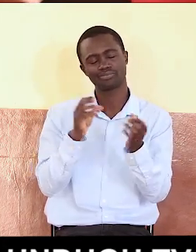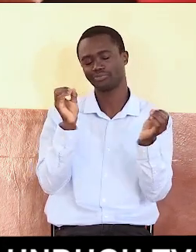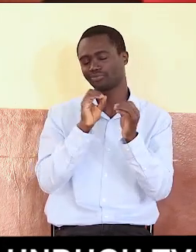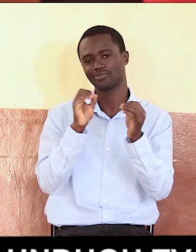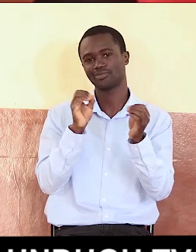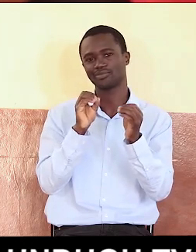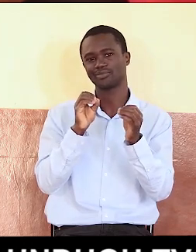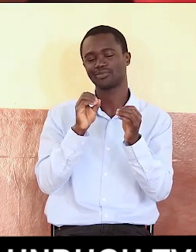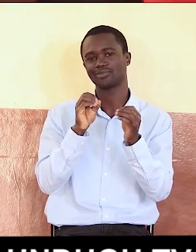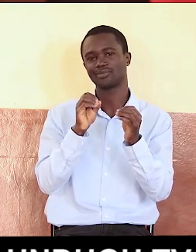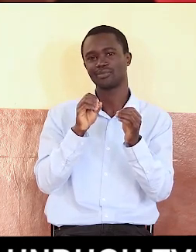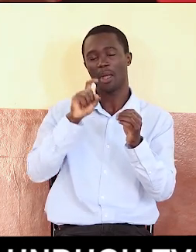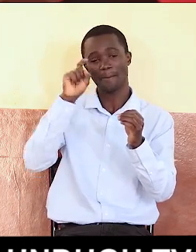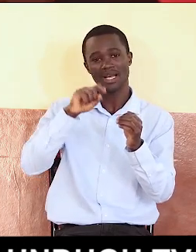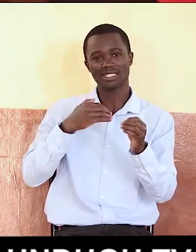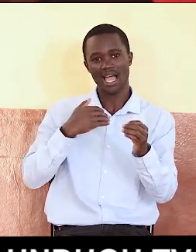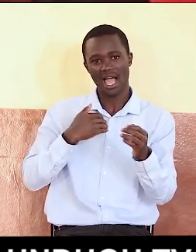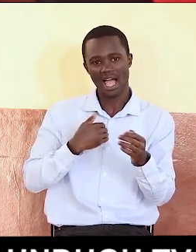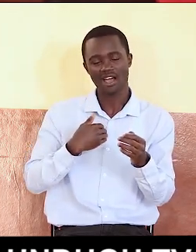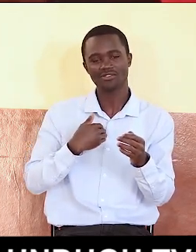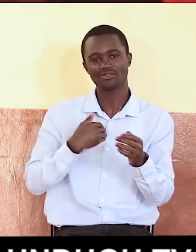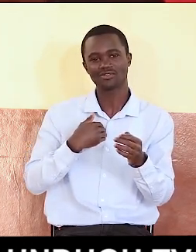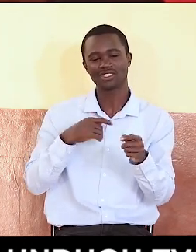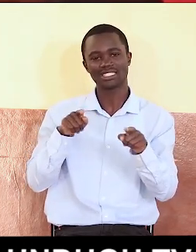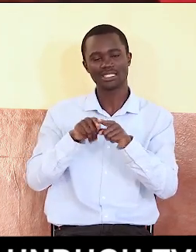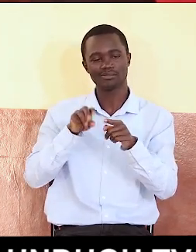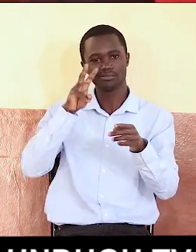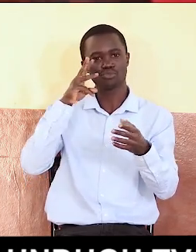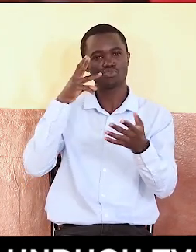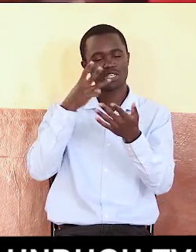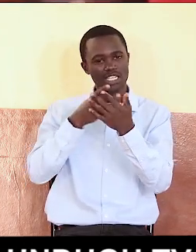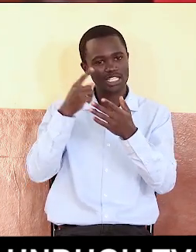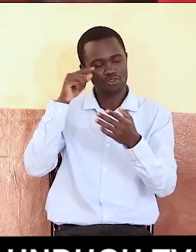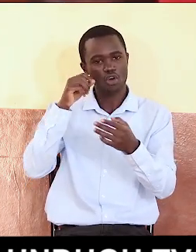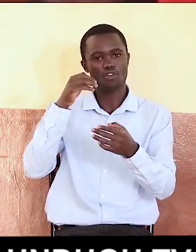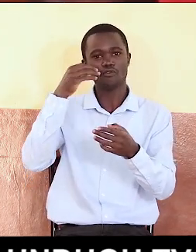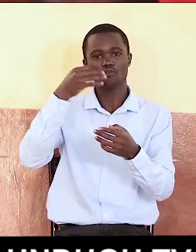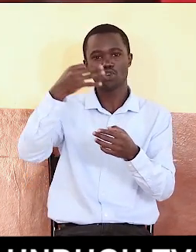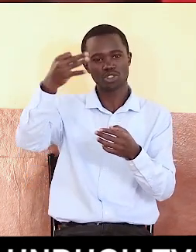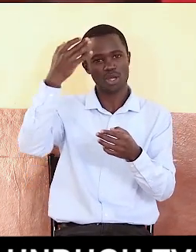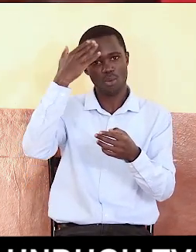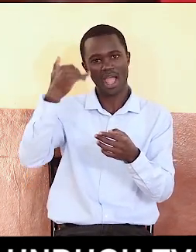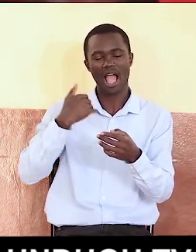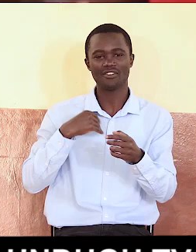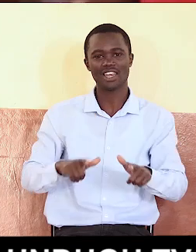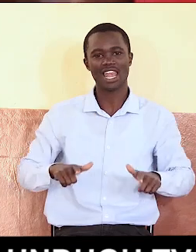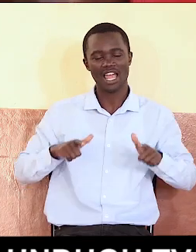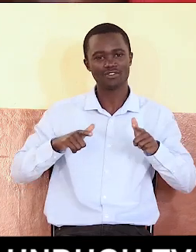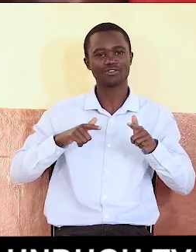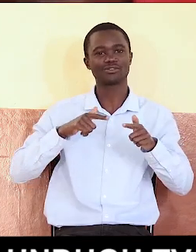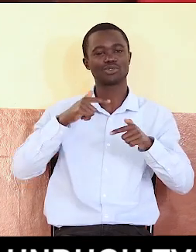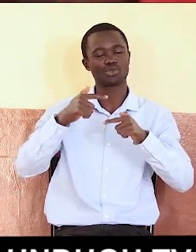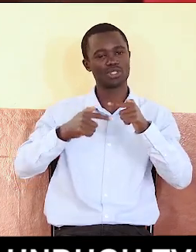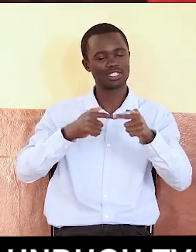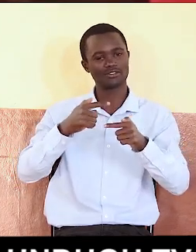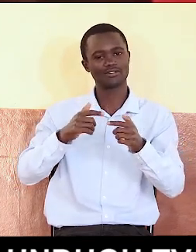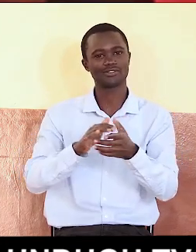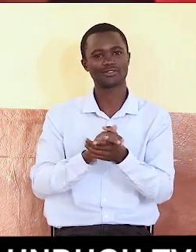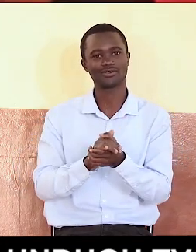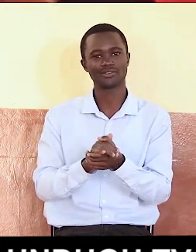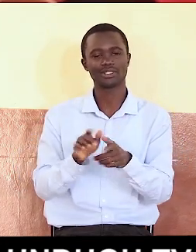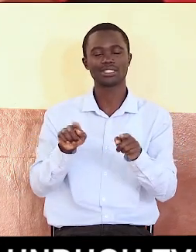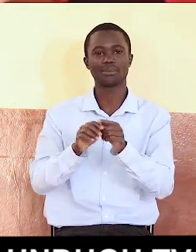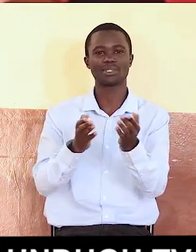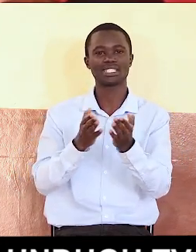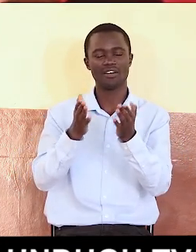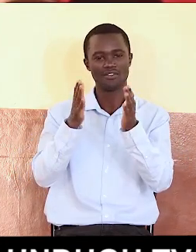lazima uone na ushuhuda hata wa future, kwa sababu you have a life to live as a servant of God and